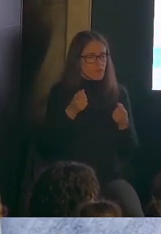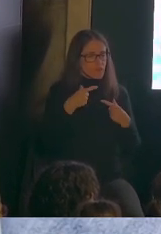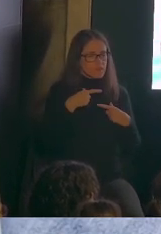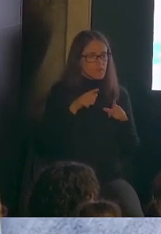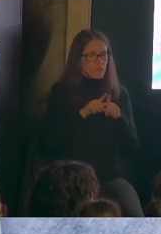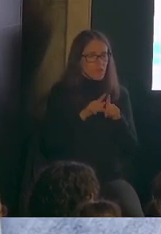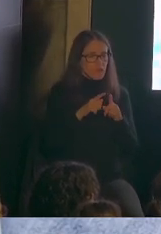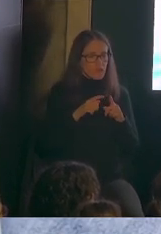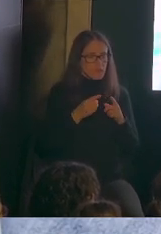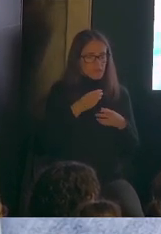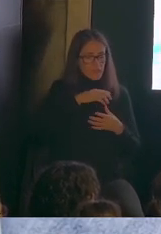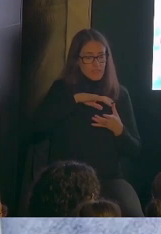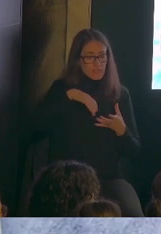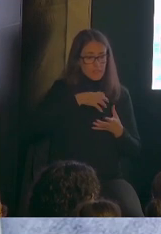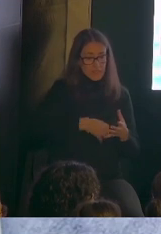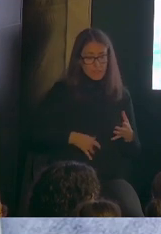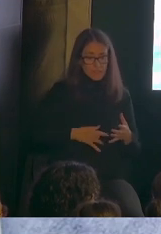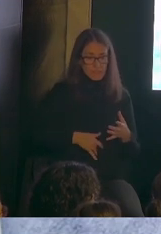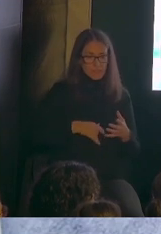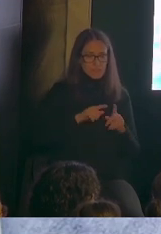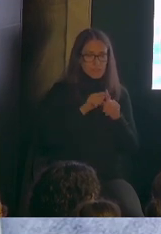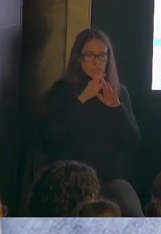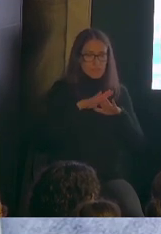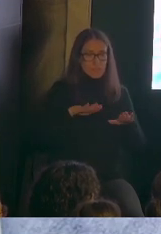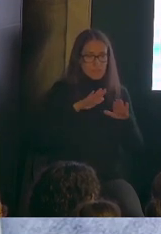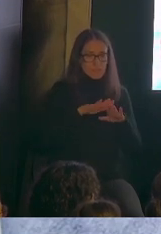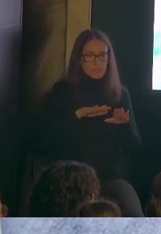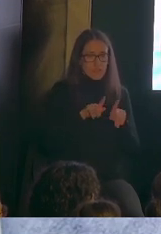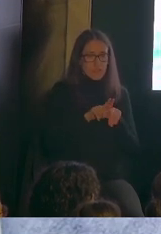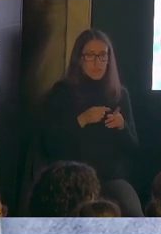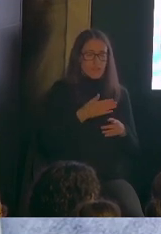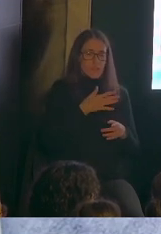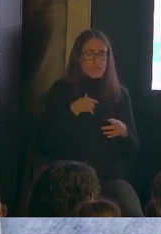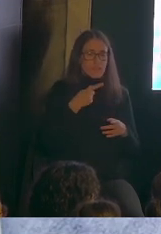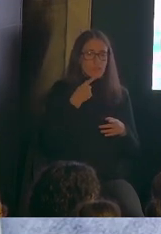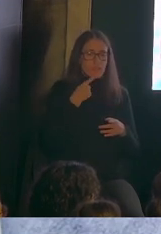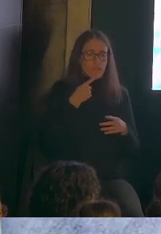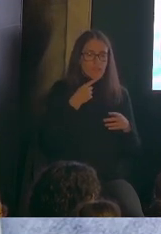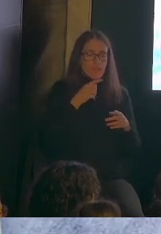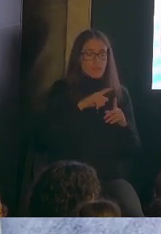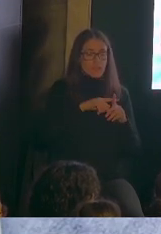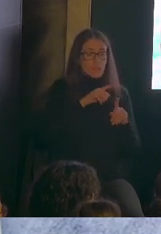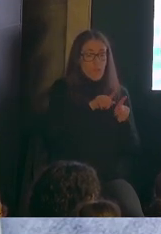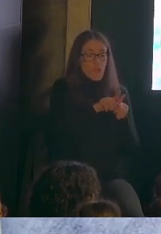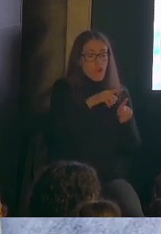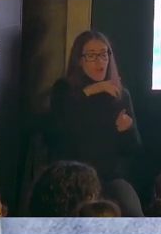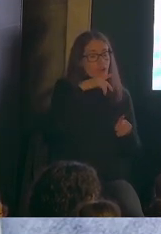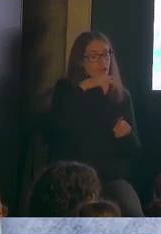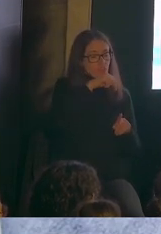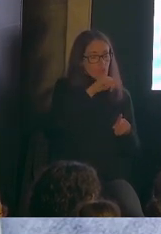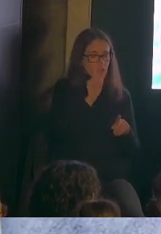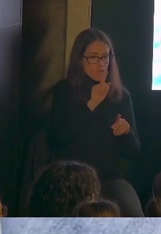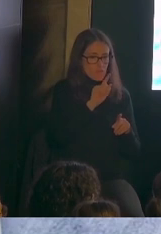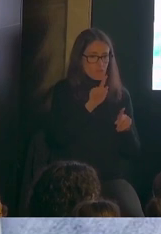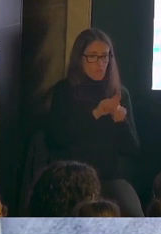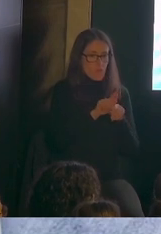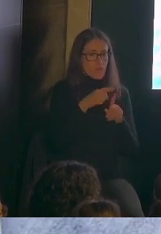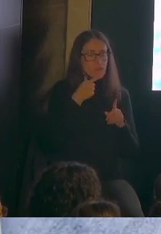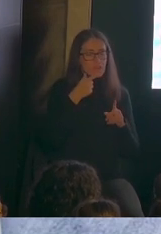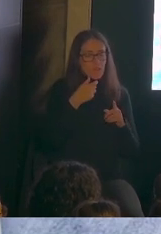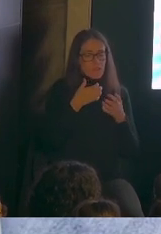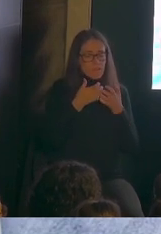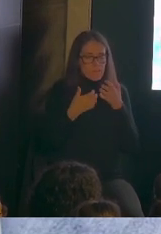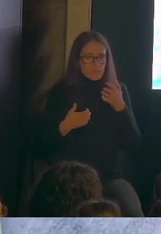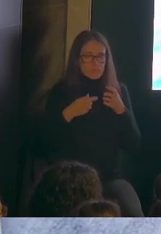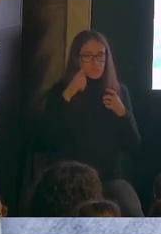lenta. Vale? És a dir, no et crea un pic d'insulina, com fa el sucre, sinó es va alliberant durant tot el dia. És